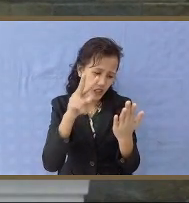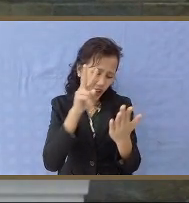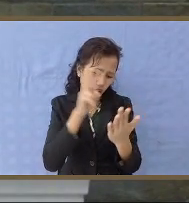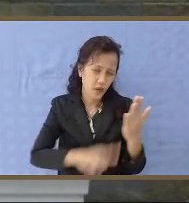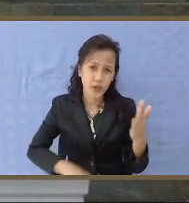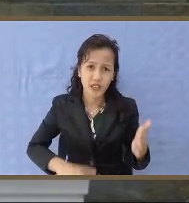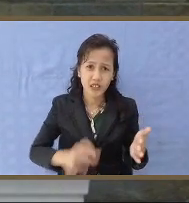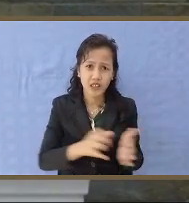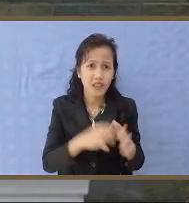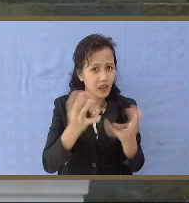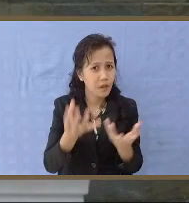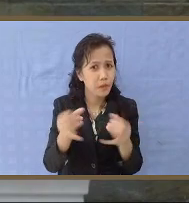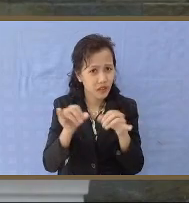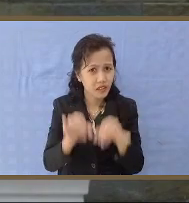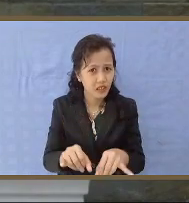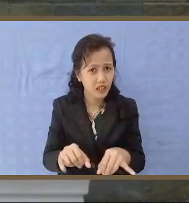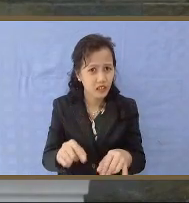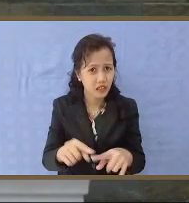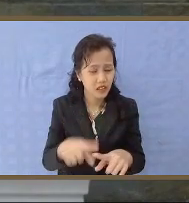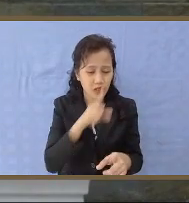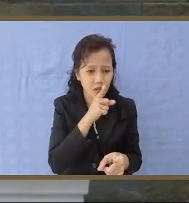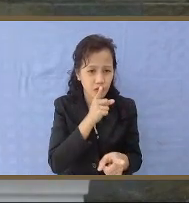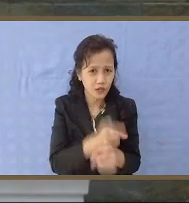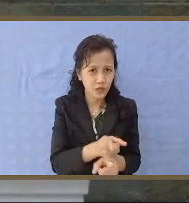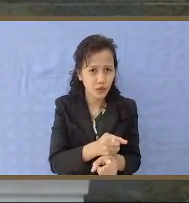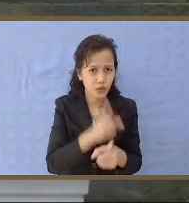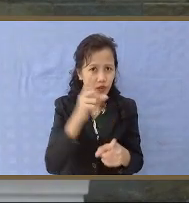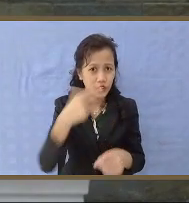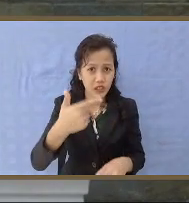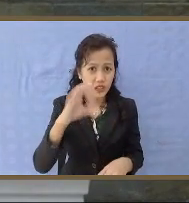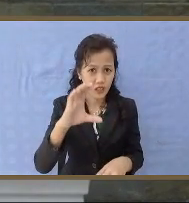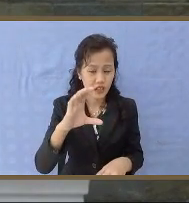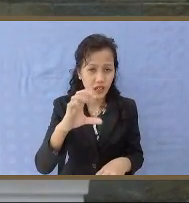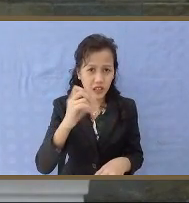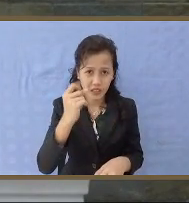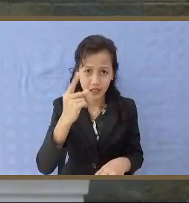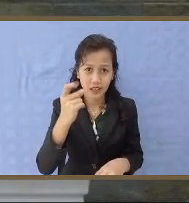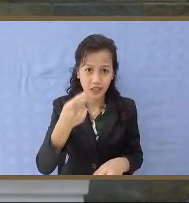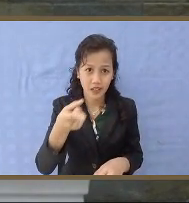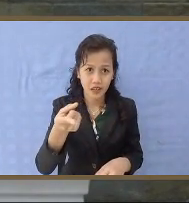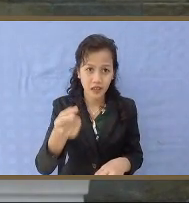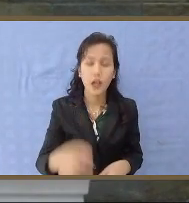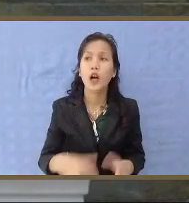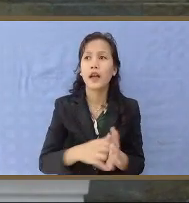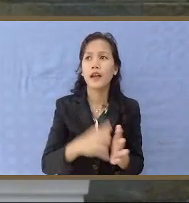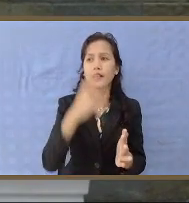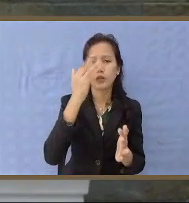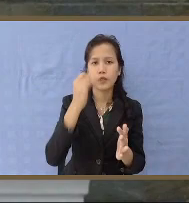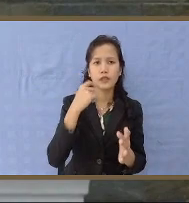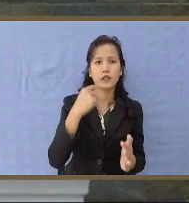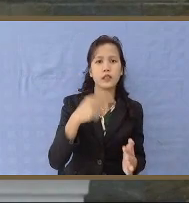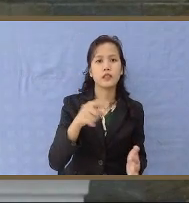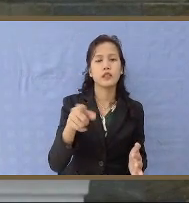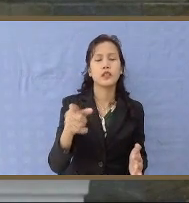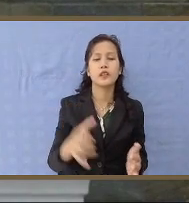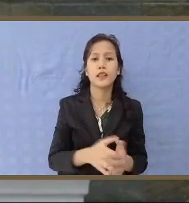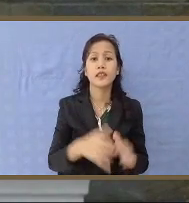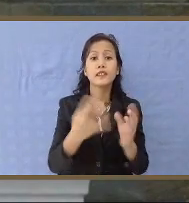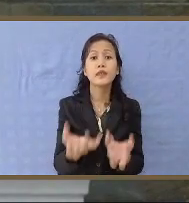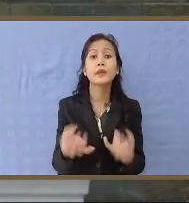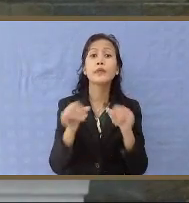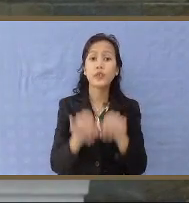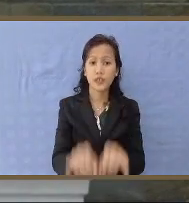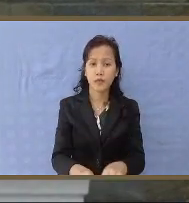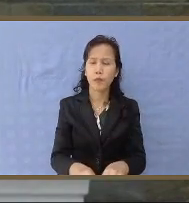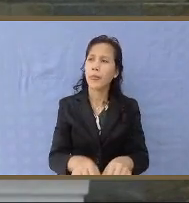sa original na group chat po natin. I hope you're getting that. Now, kaya ko sinasabi ito mga kapatid, importante ito. Okay, now,